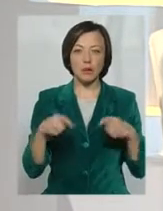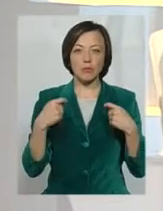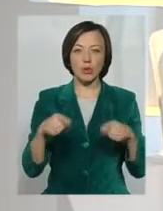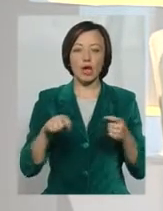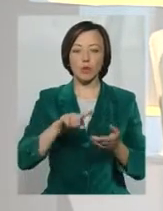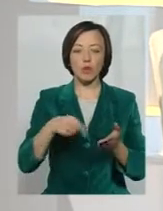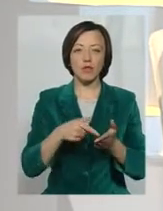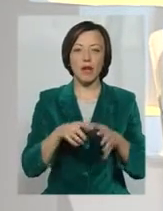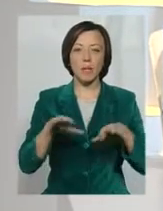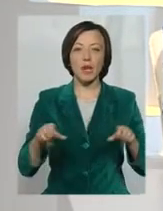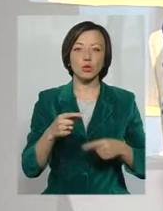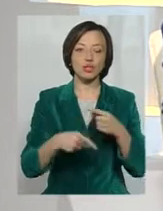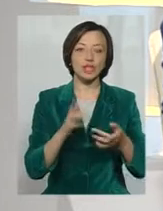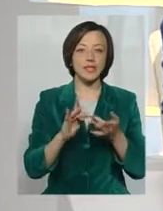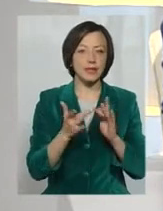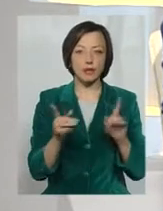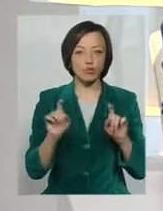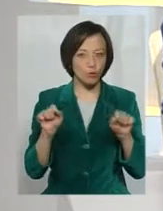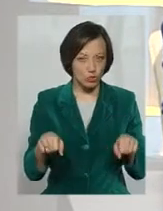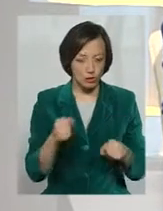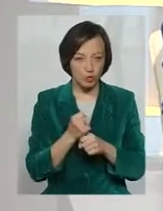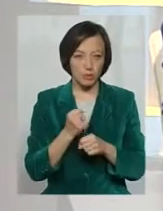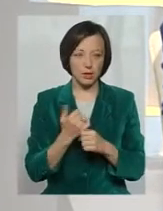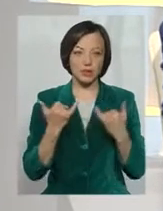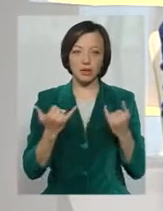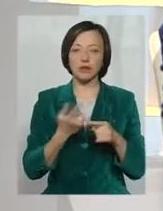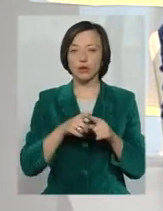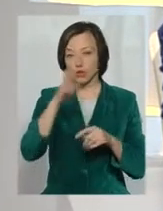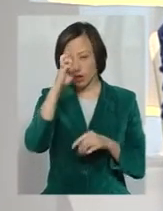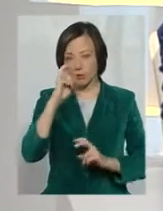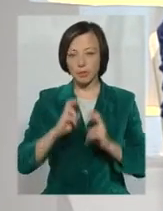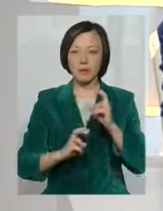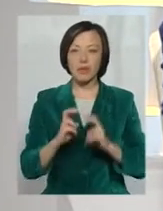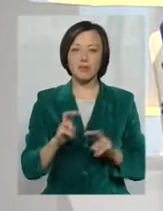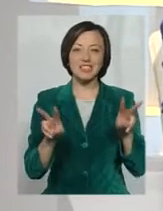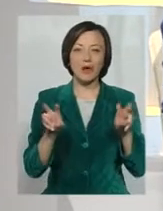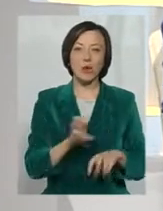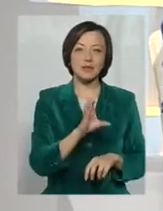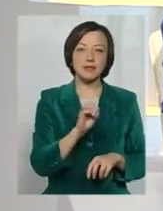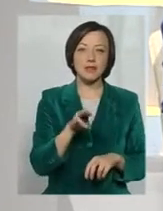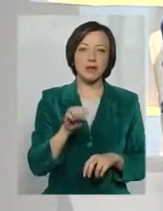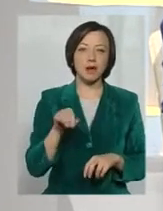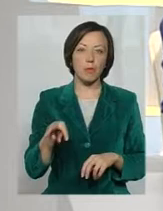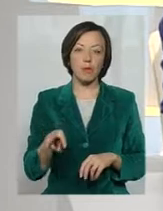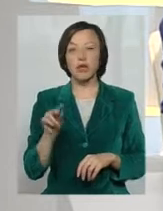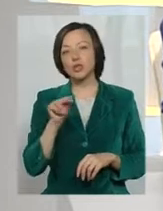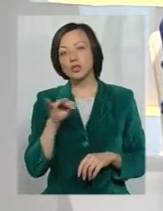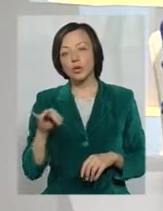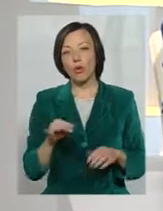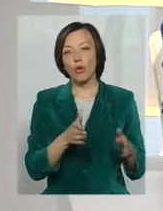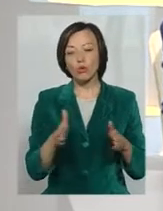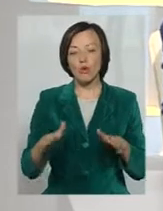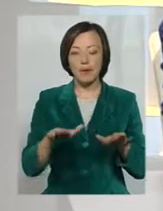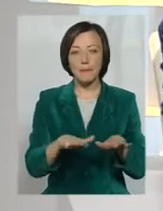через інтернет і що може зробити для цього державне підприємство СЕТАМ? Чи готові нині місцеві